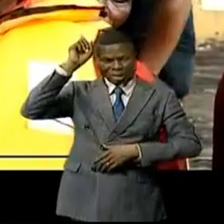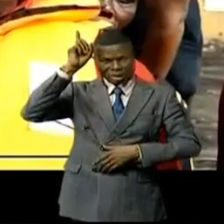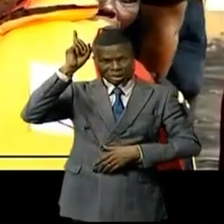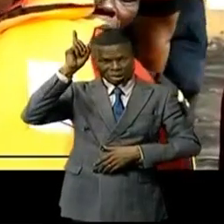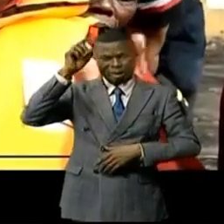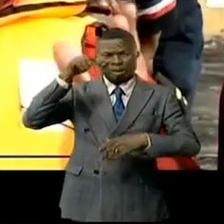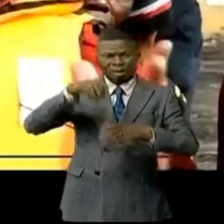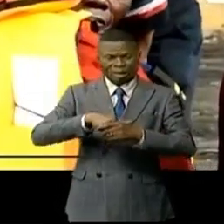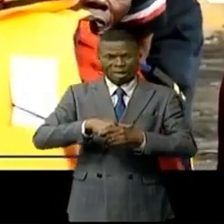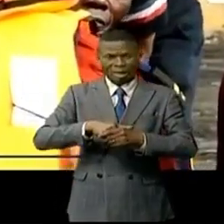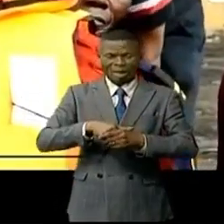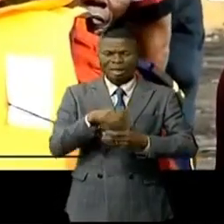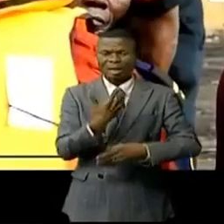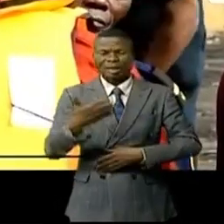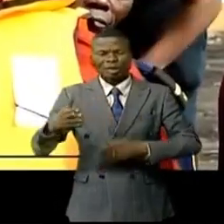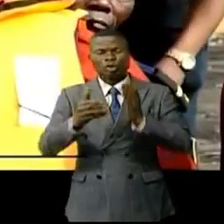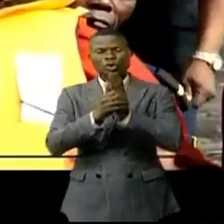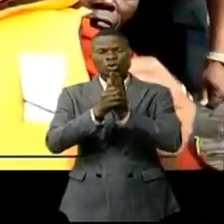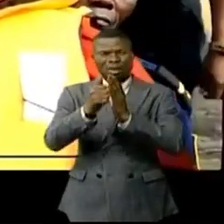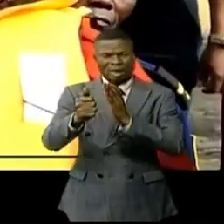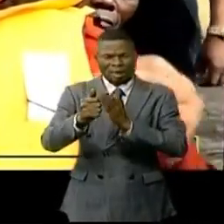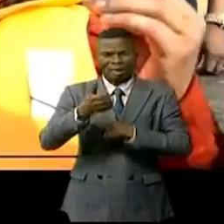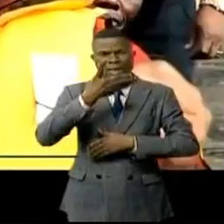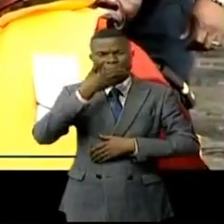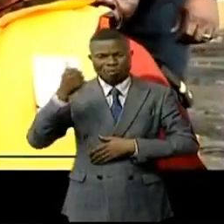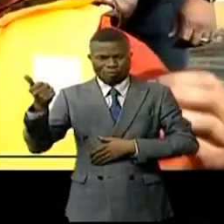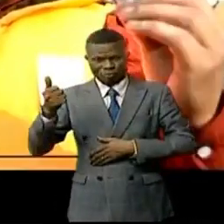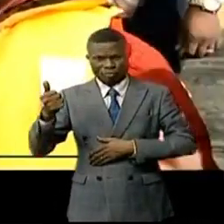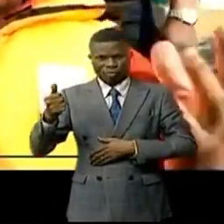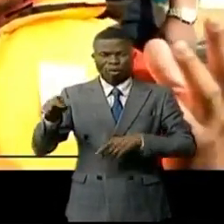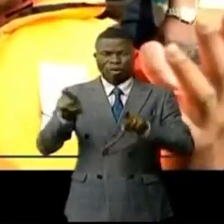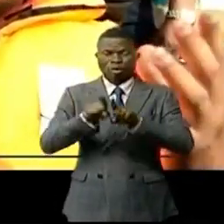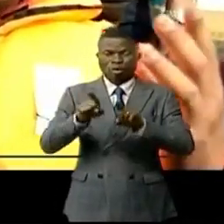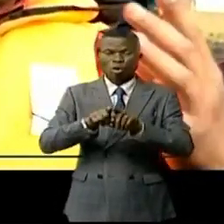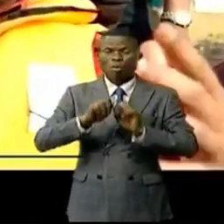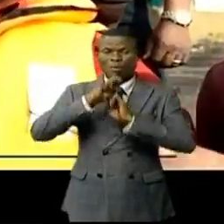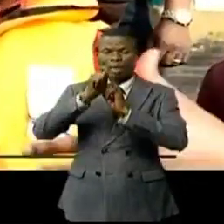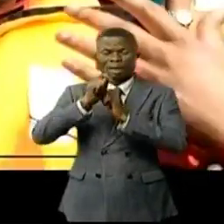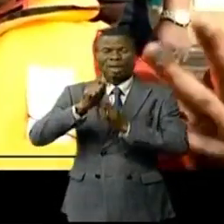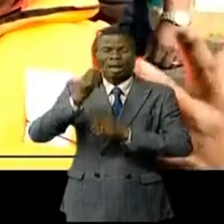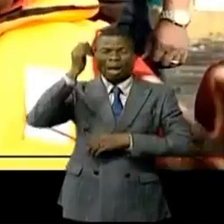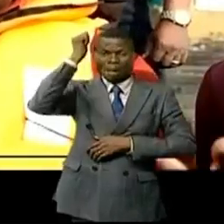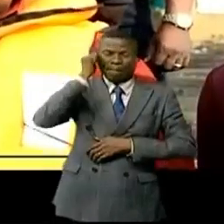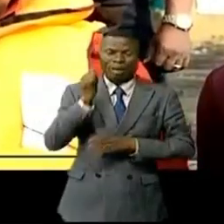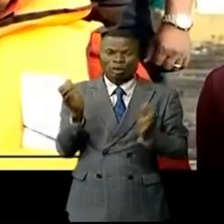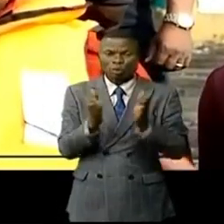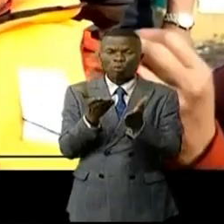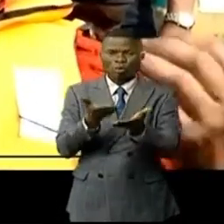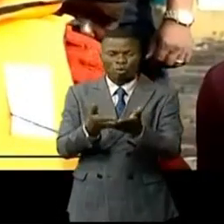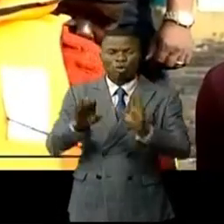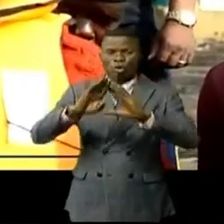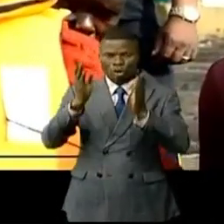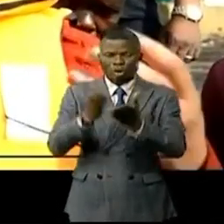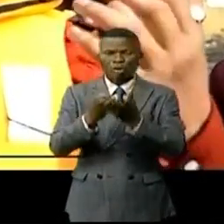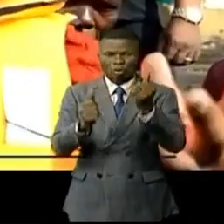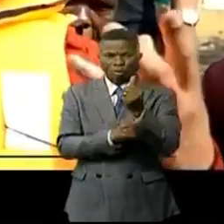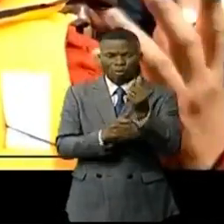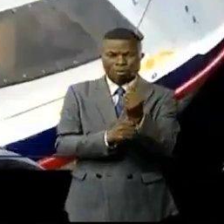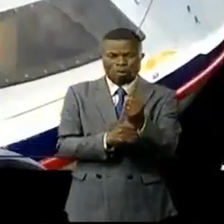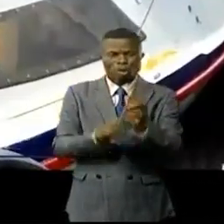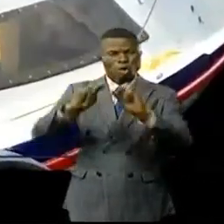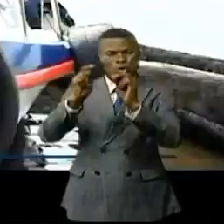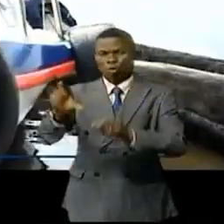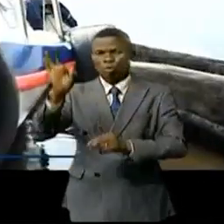des infrastructures de qualité et autres, à l'image de ces gestes. Et cette vedette, c'est pour tout le monde. Il n'y a pas de